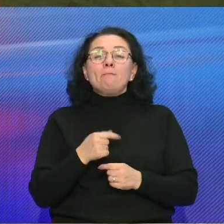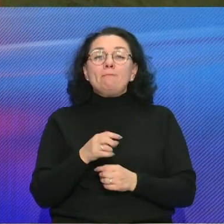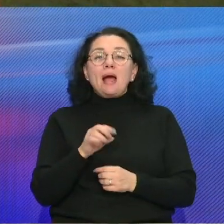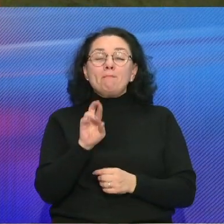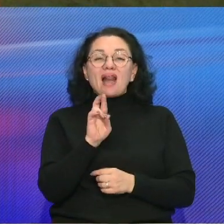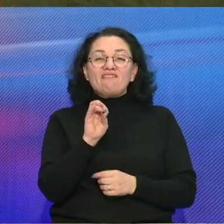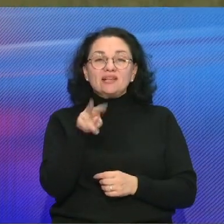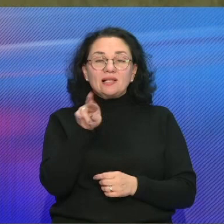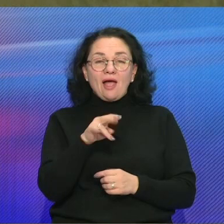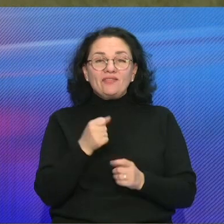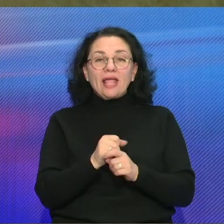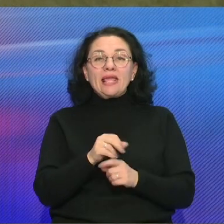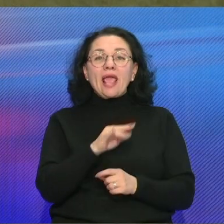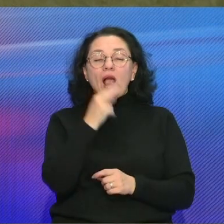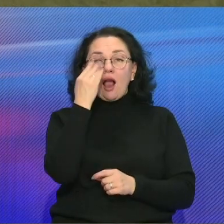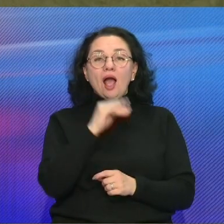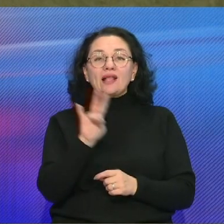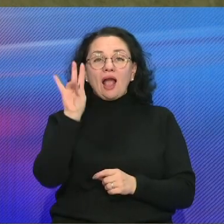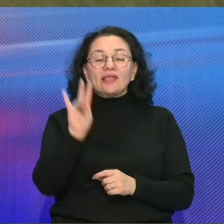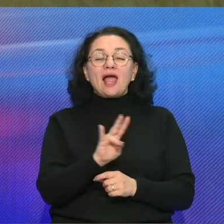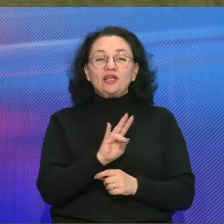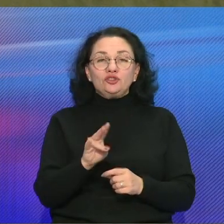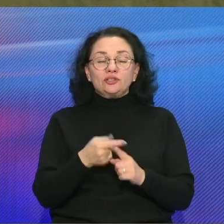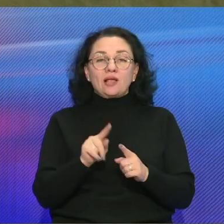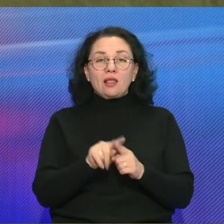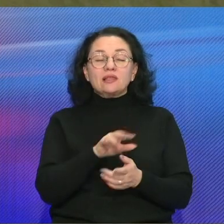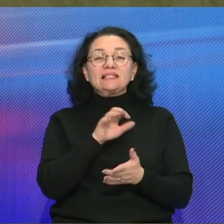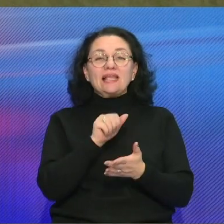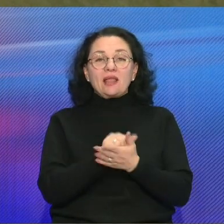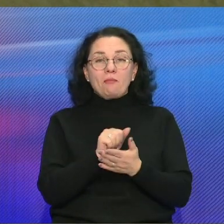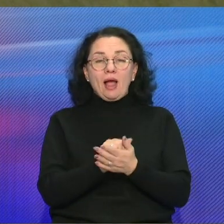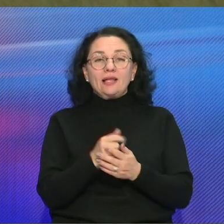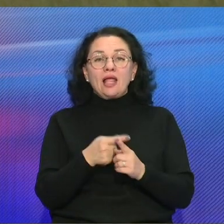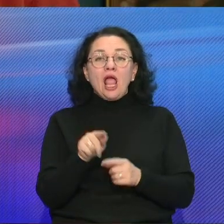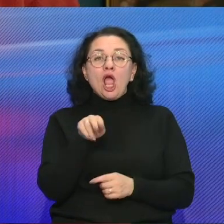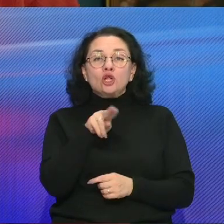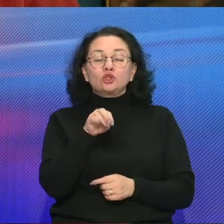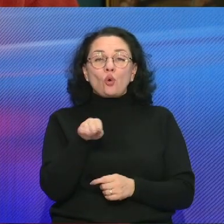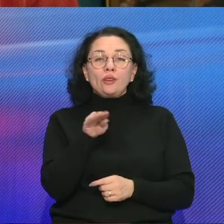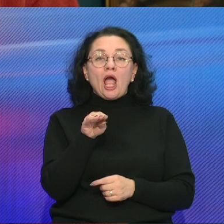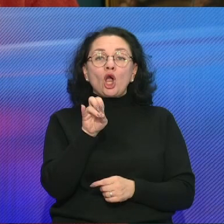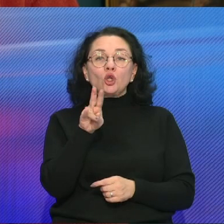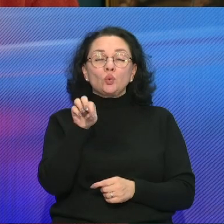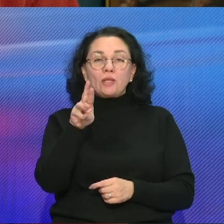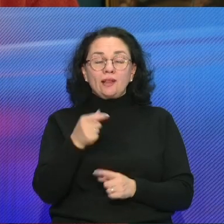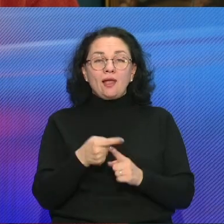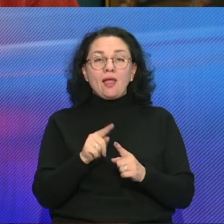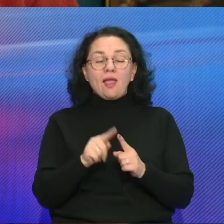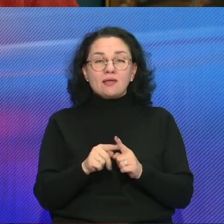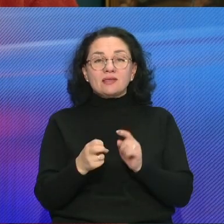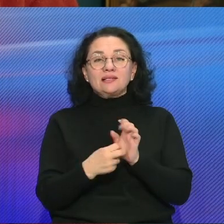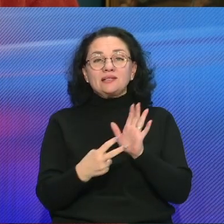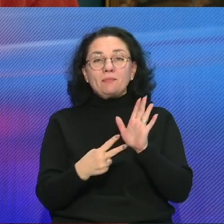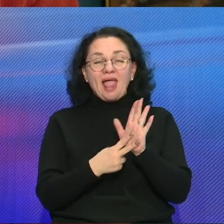і грэка-каталіцкай. Сярод апошніх значна место займае живописный портрет Джона Хьютона. Это образ 17-го